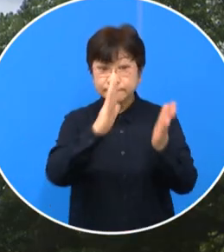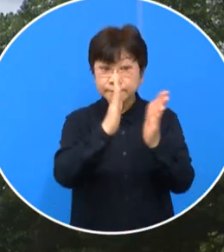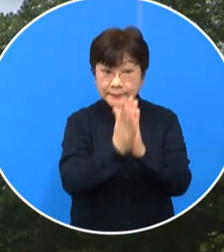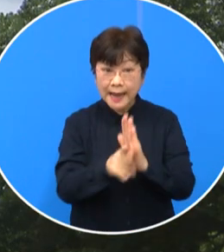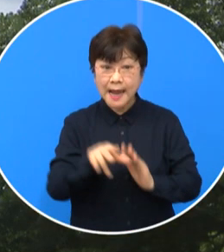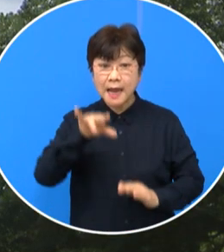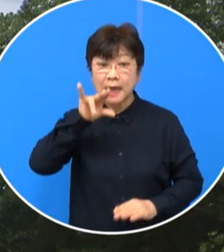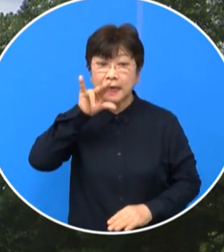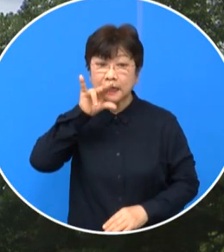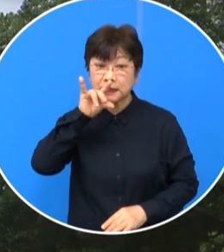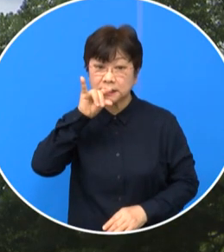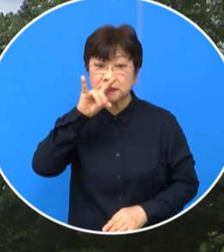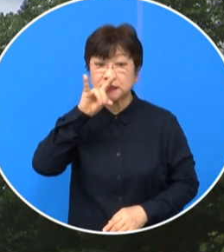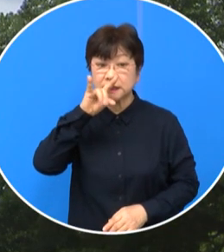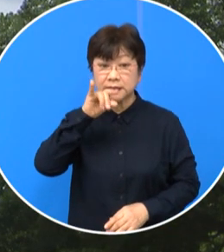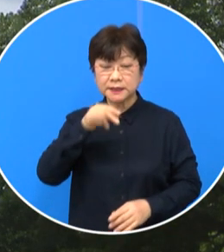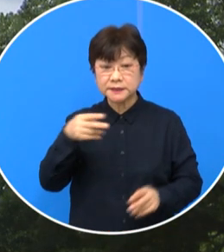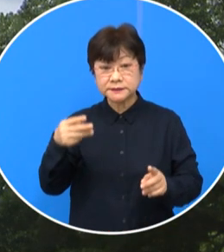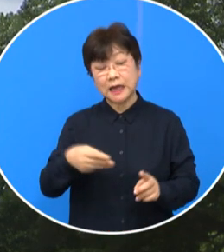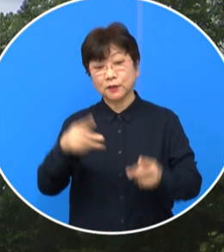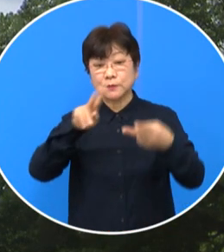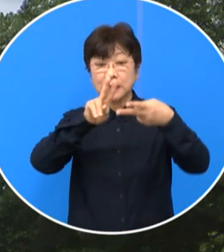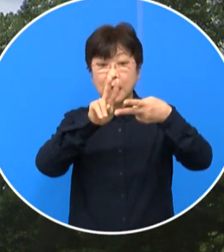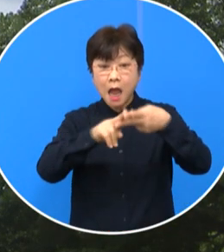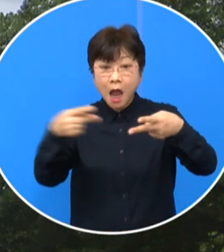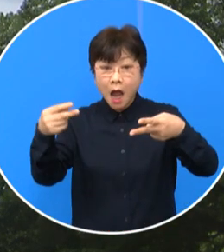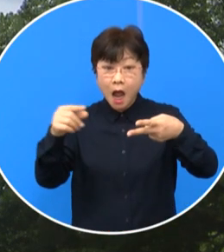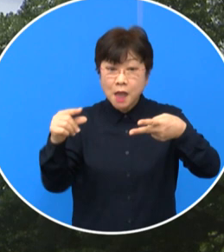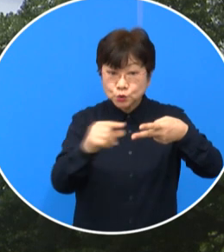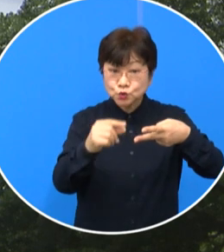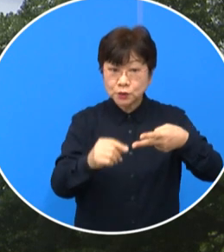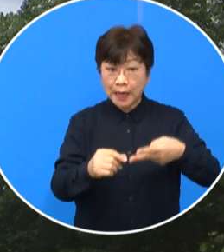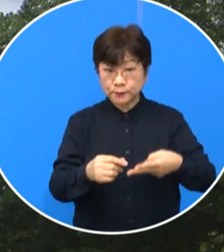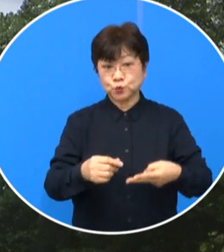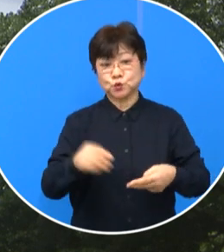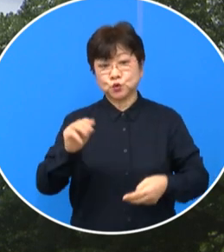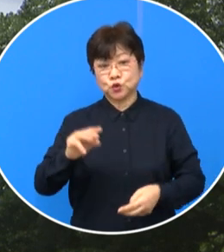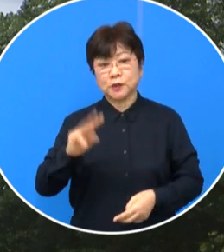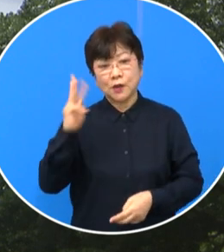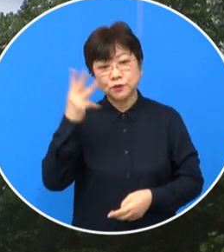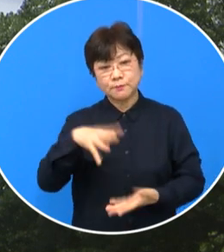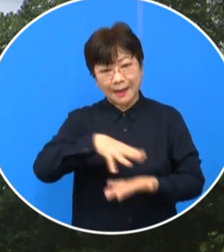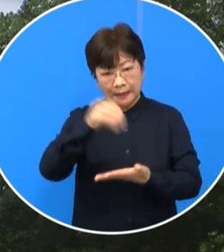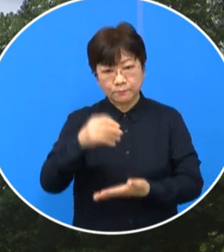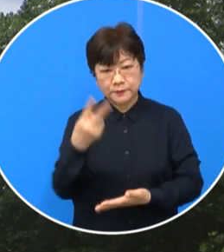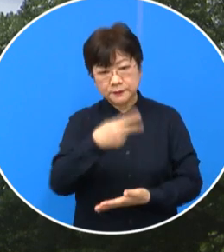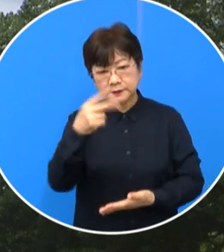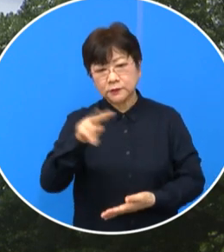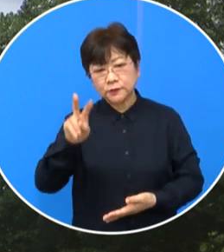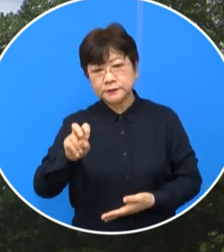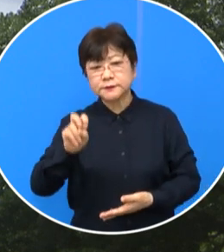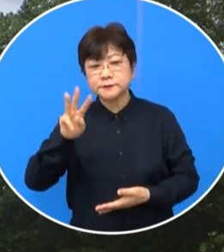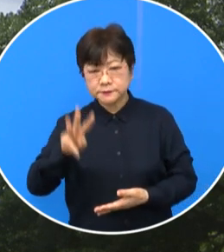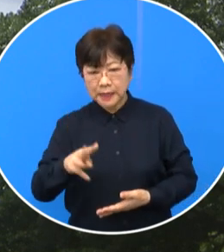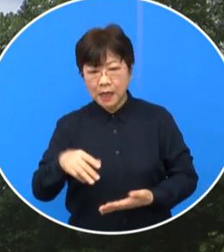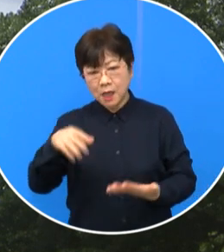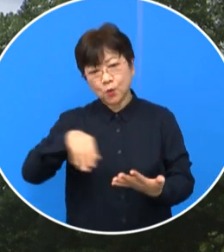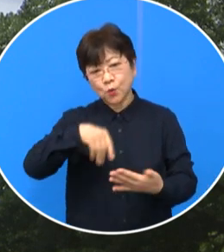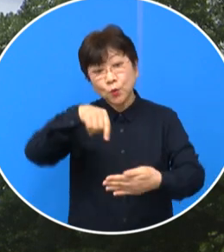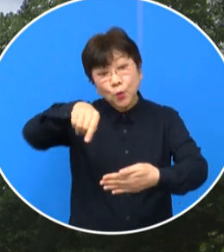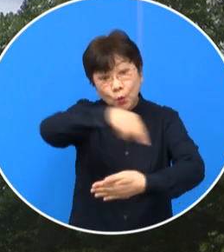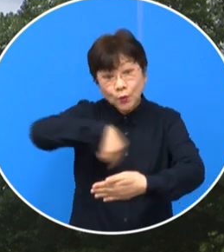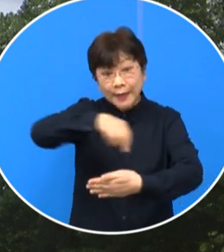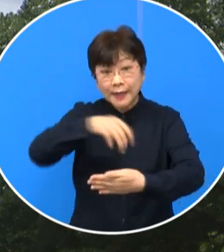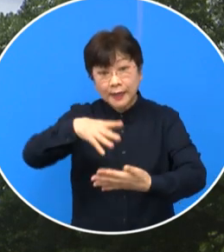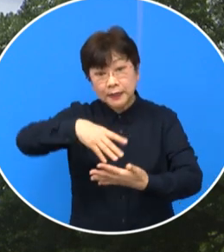県ではインスタグラムでハッシュタグ鹿児島キャンプ2023と投稿した方を対象に、抽選で県特